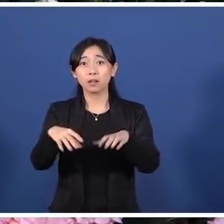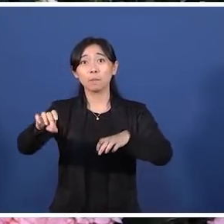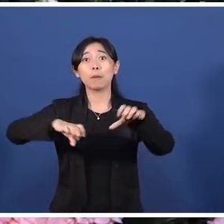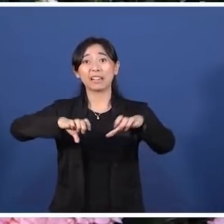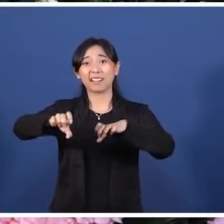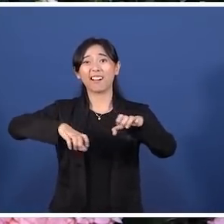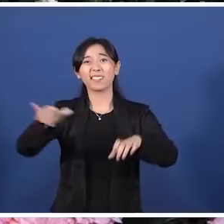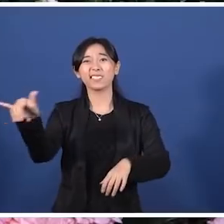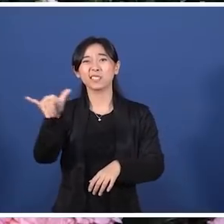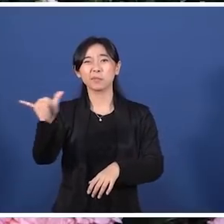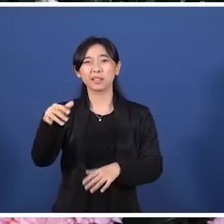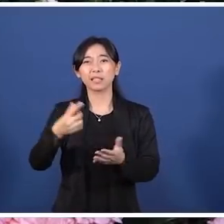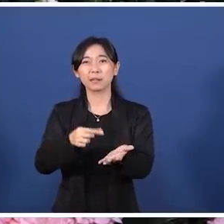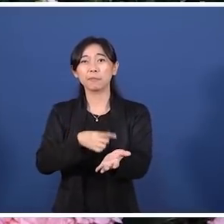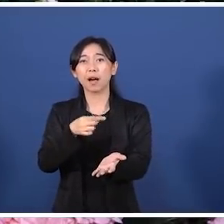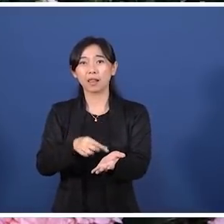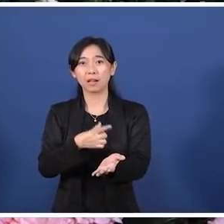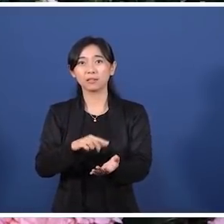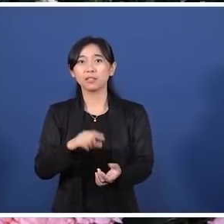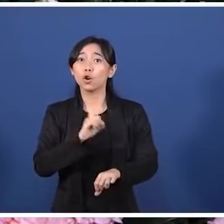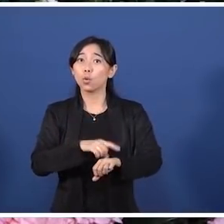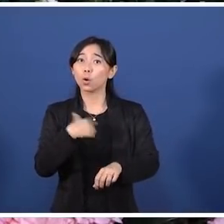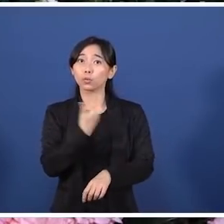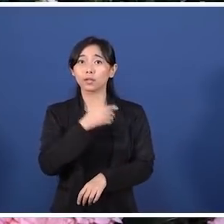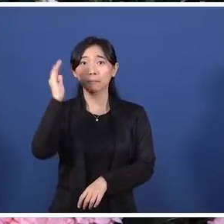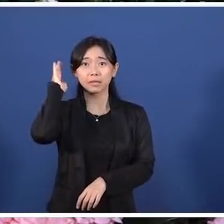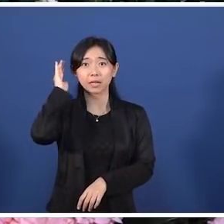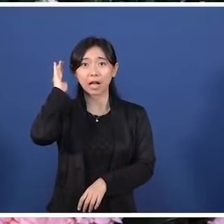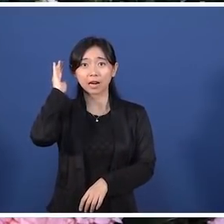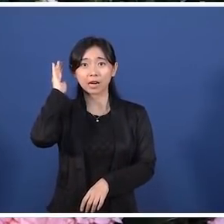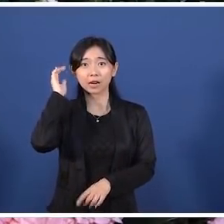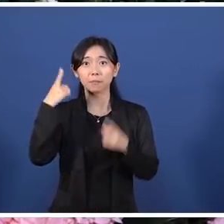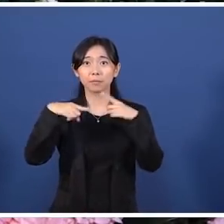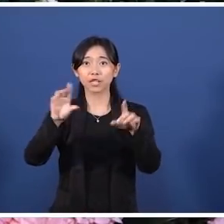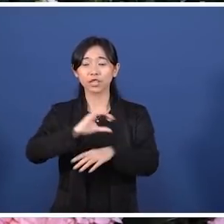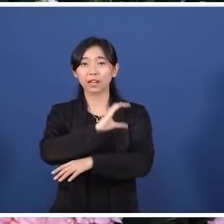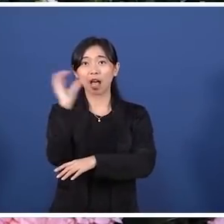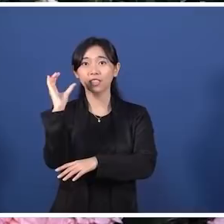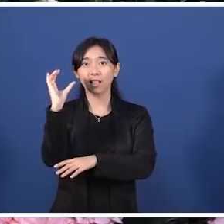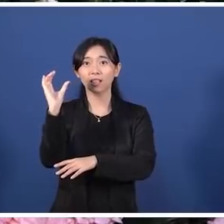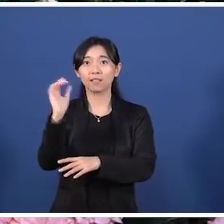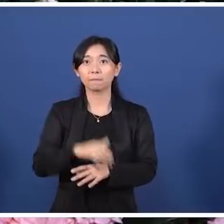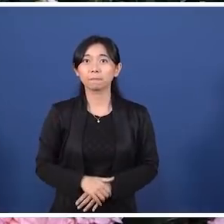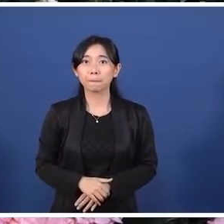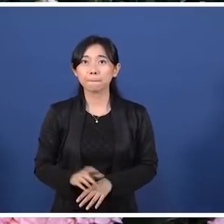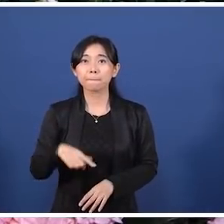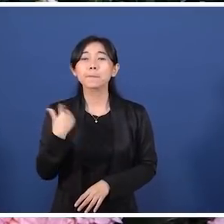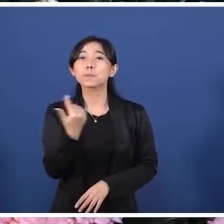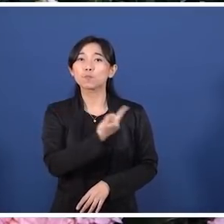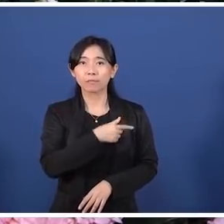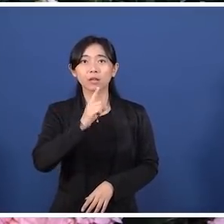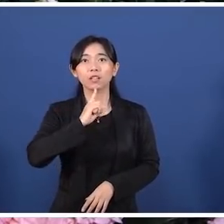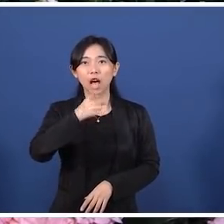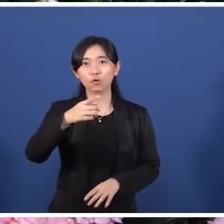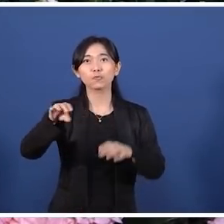para gembala. Ketika kita mendengar berita Natal, ketika kita mendengar Kristus hadir, kita seharusnya